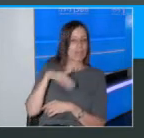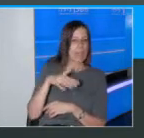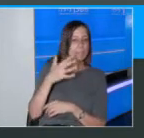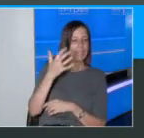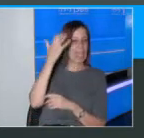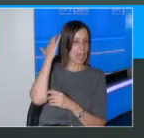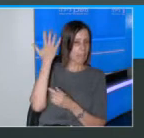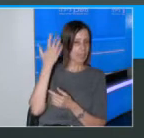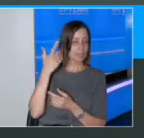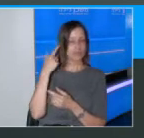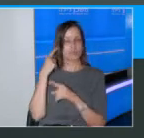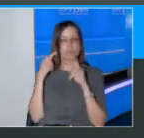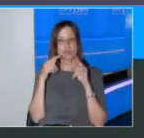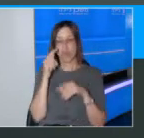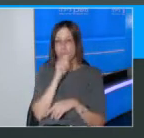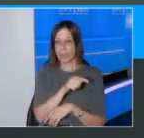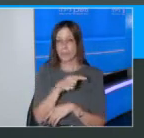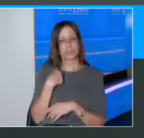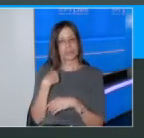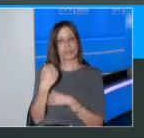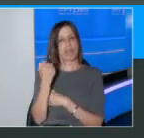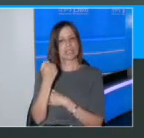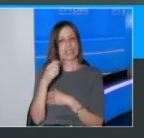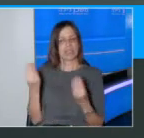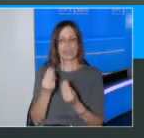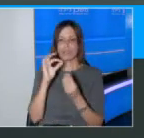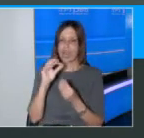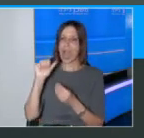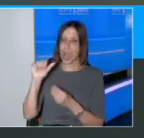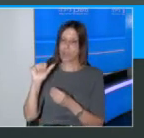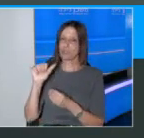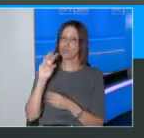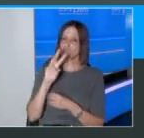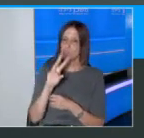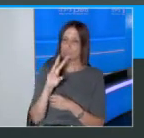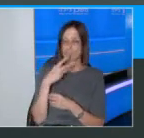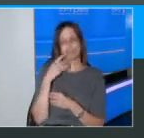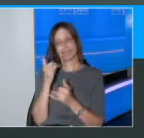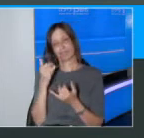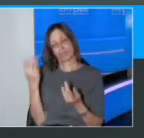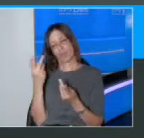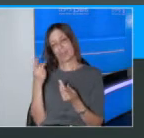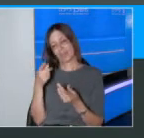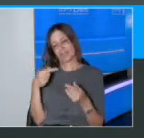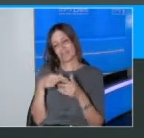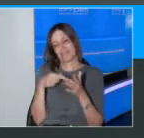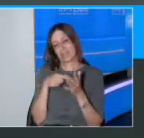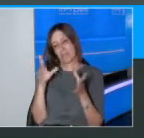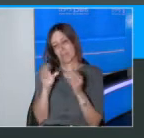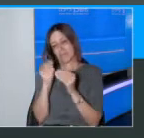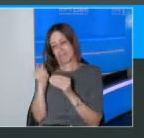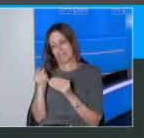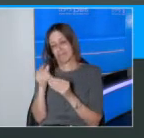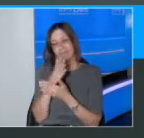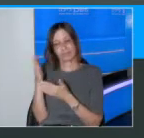שומעים אותם. אגב, אני ממש מחזקת את הדברים של אלון שוסטר. טוב, מן הסתם, כי הוא בצד שלך, אבל מה את חושבת? לא,